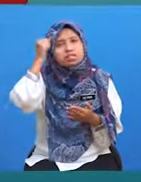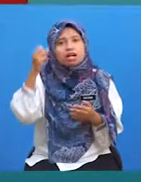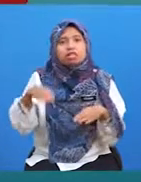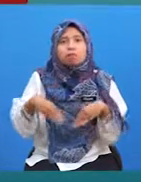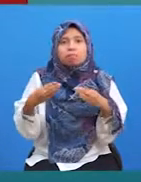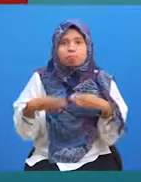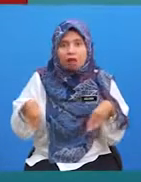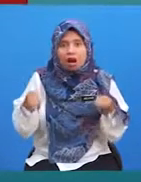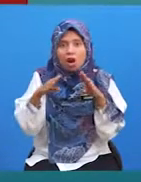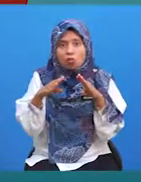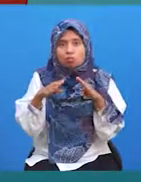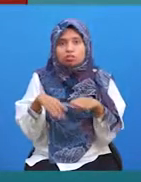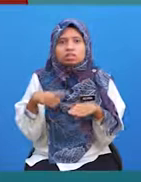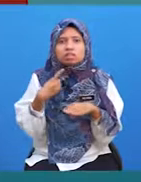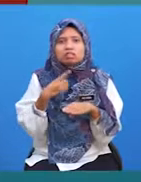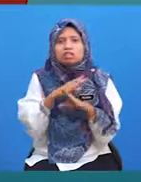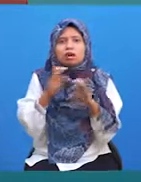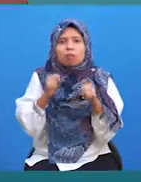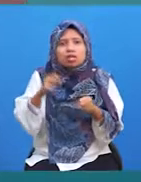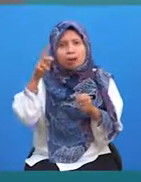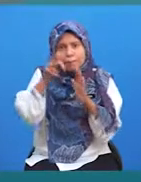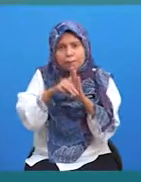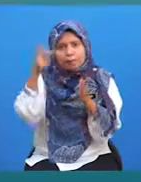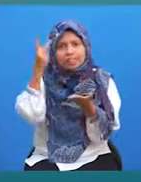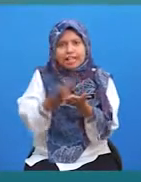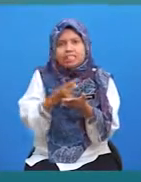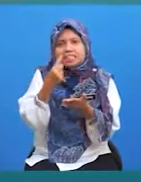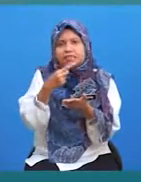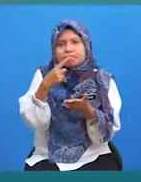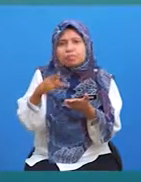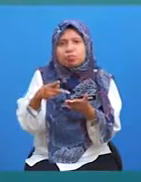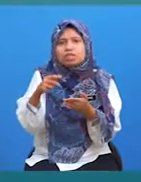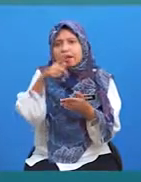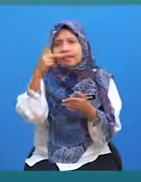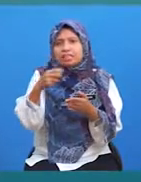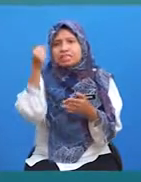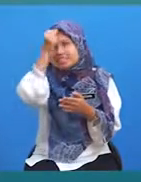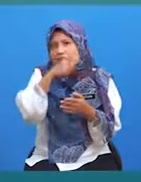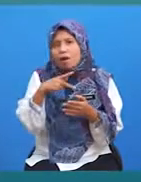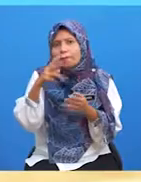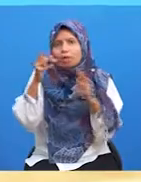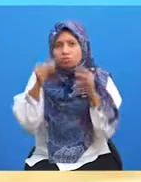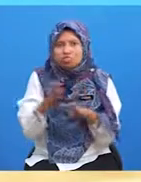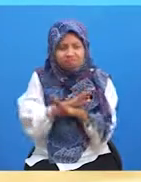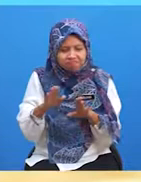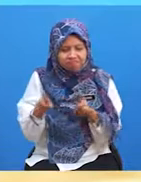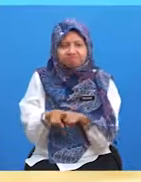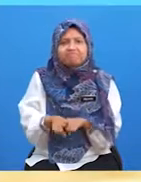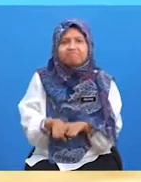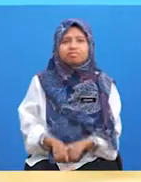tidak boleh mempercayai sesiapa pun kerana sikap manusia tidak sama.